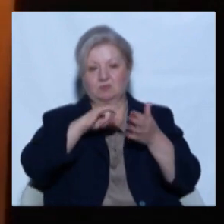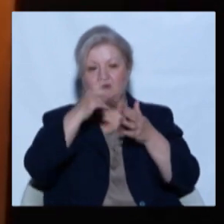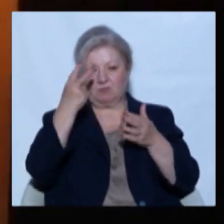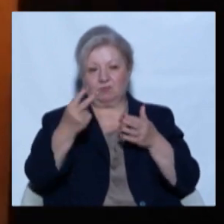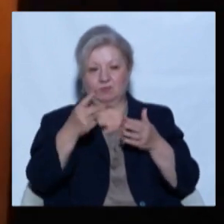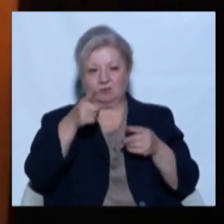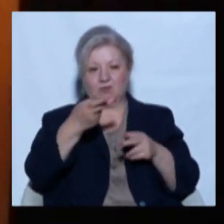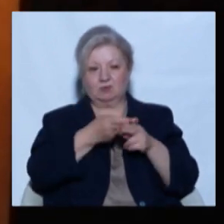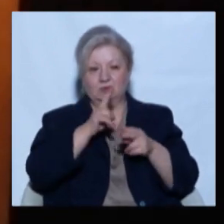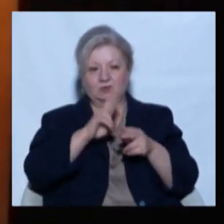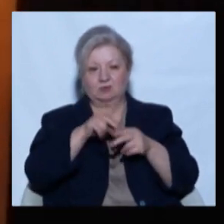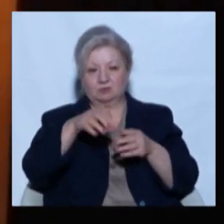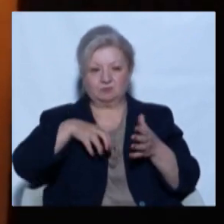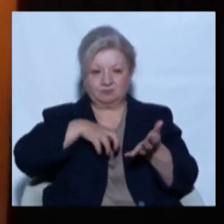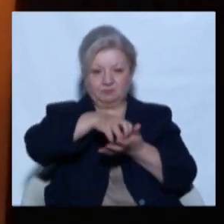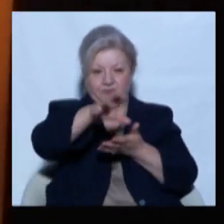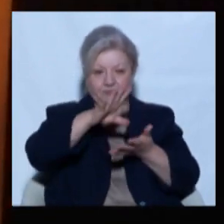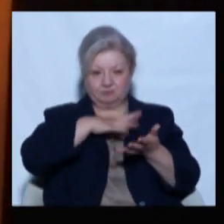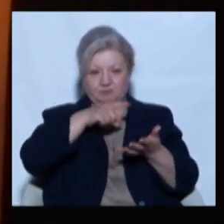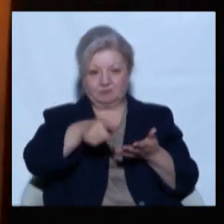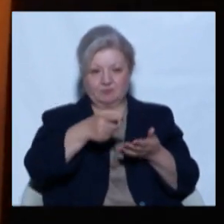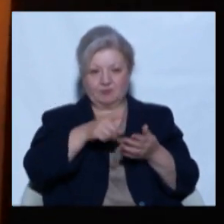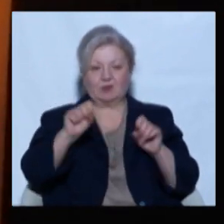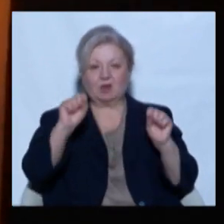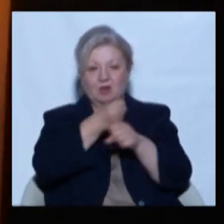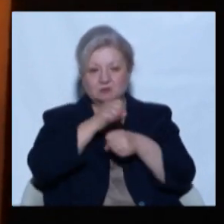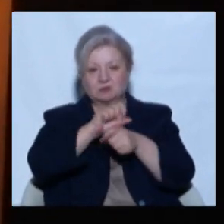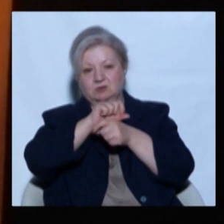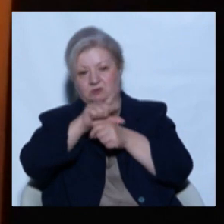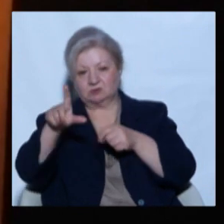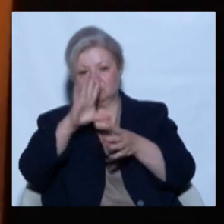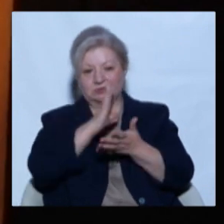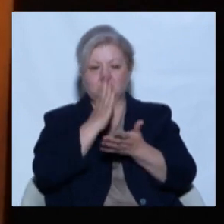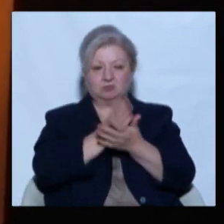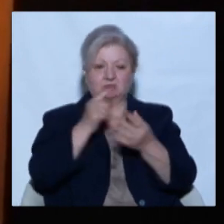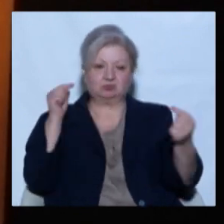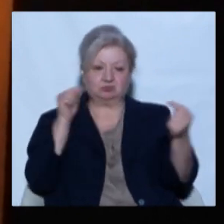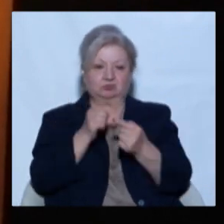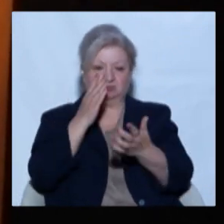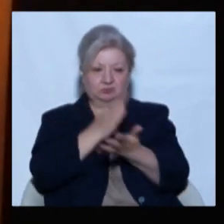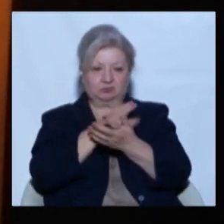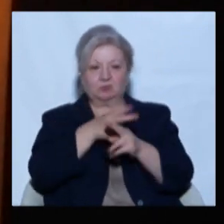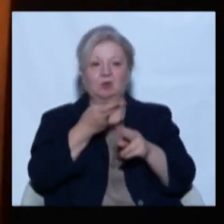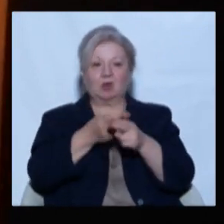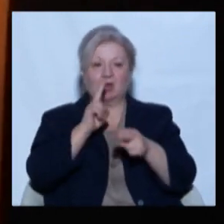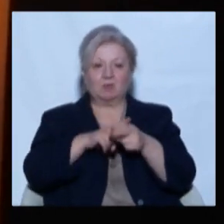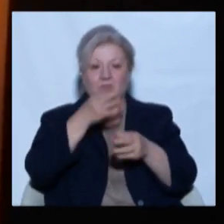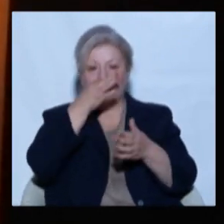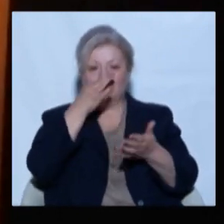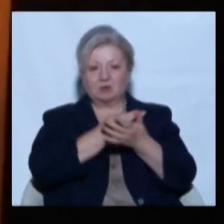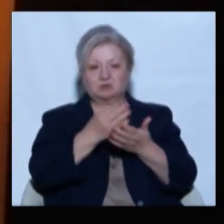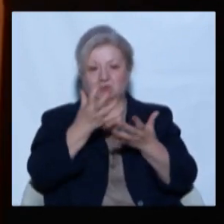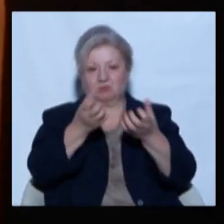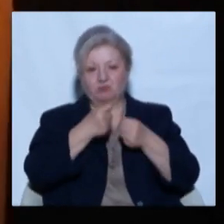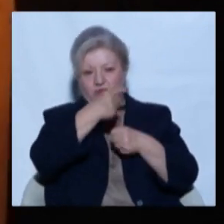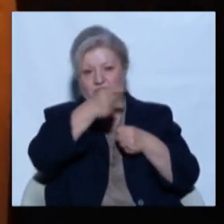რადგანაც ჩვენს ბურთულას სწორ ზედაპირზე გავაგორეთ, აჩქარება და სიჩქარე ერთმანეთის საპირისპიროდაა მიმართული, ამიტომ